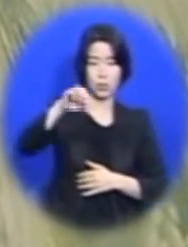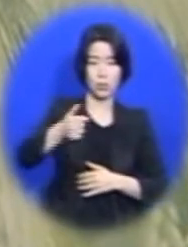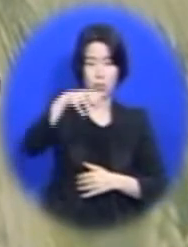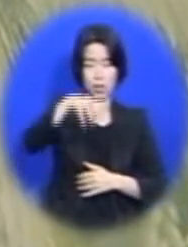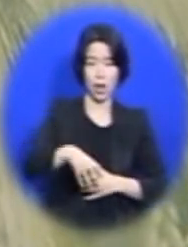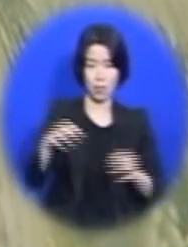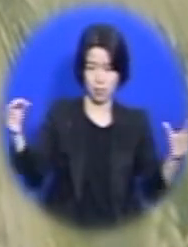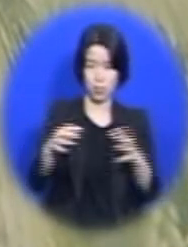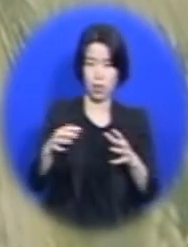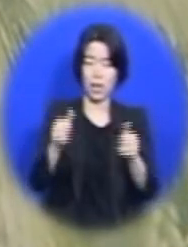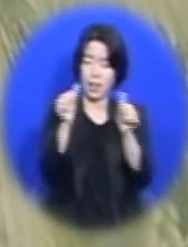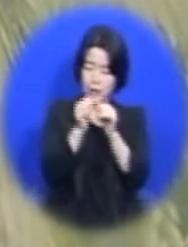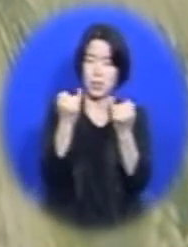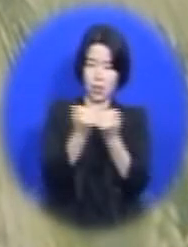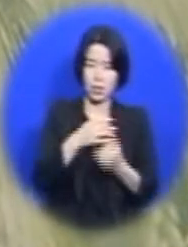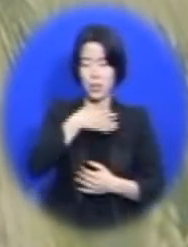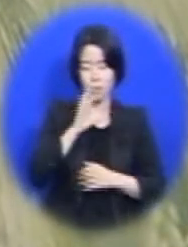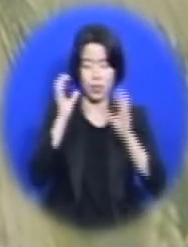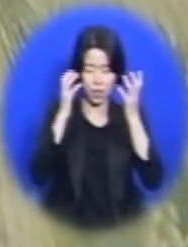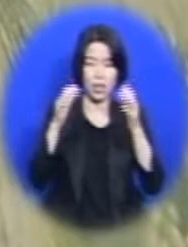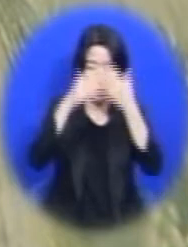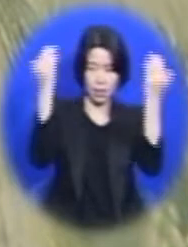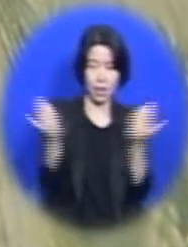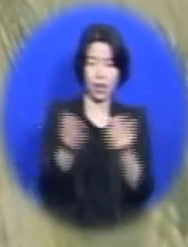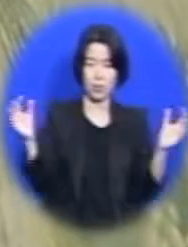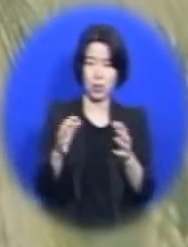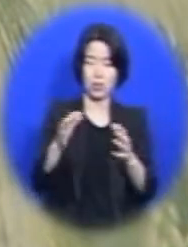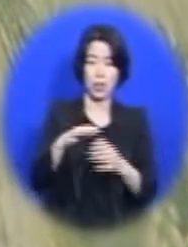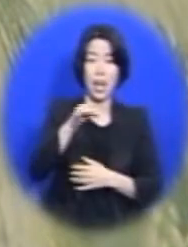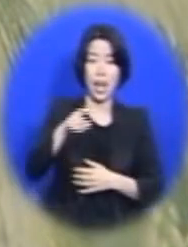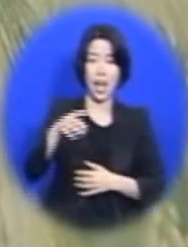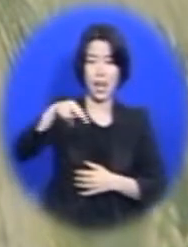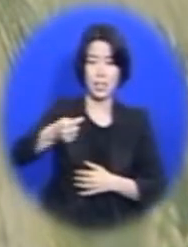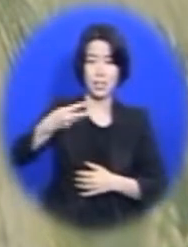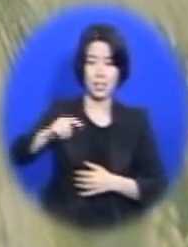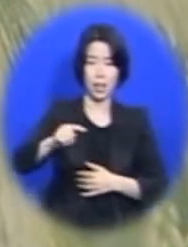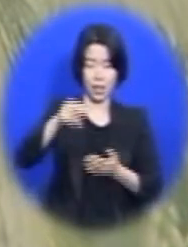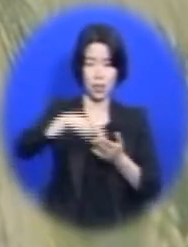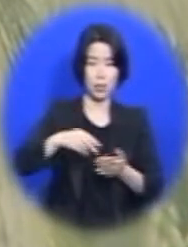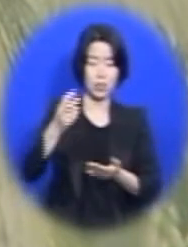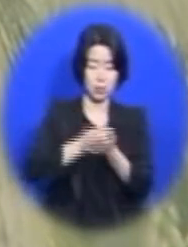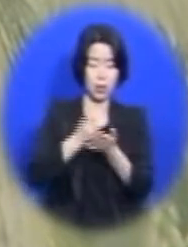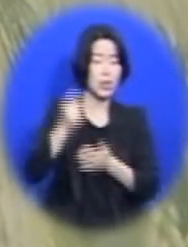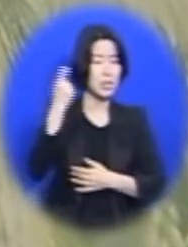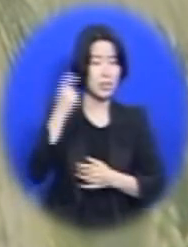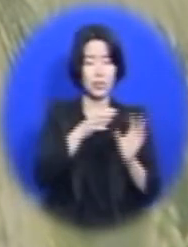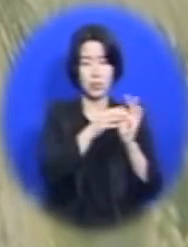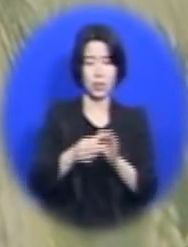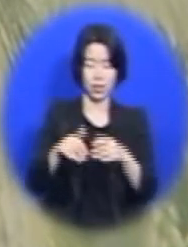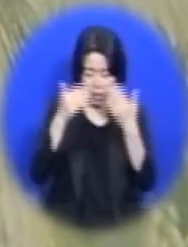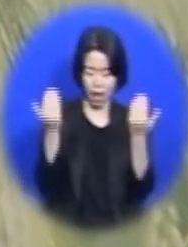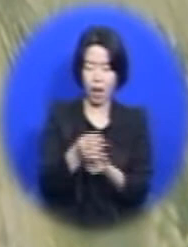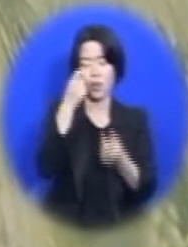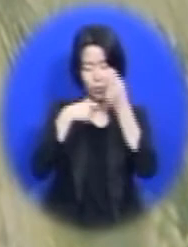백성 남녀노소가 다 일어서서 학사 에스라가 읽어주는 그 율법을 들으면서 그들이 다